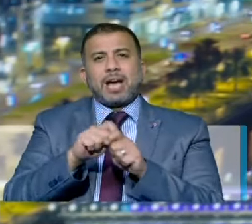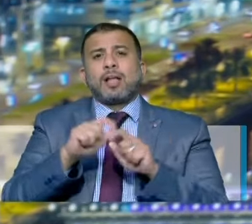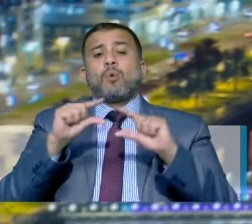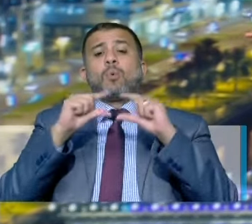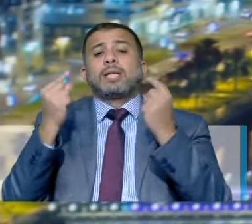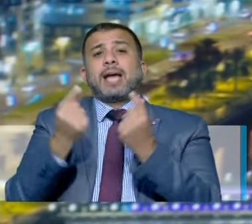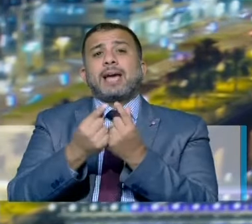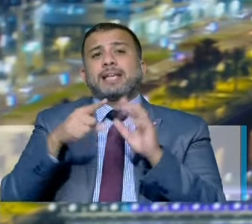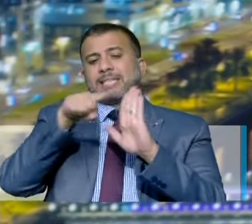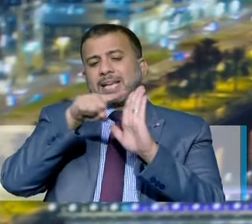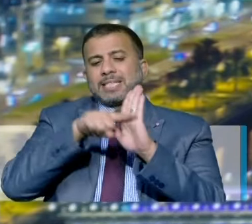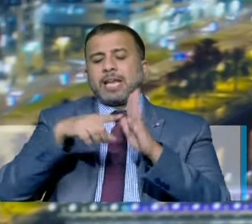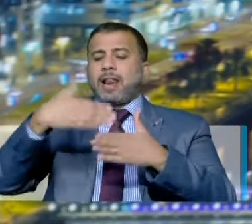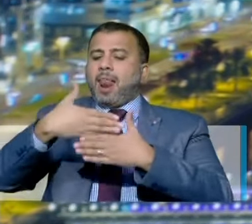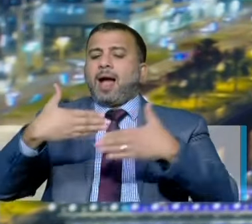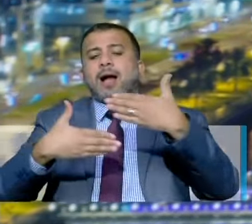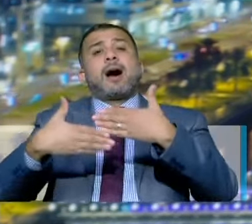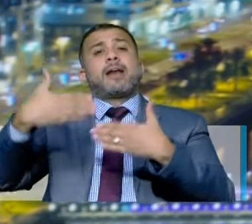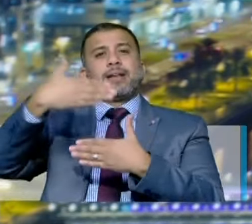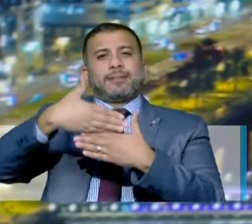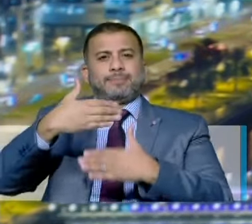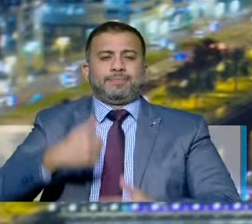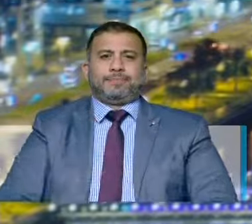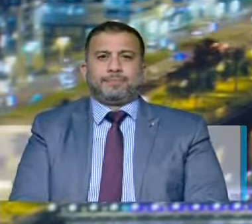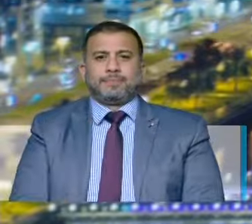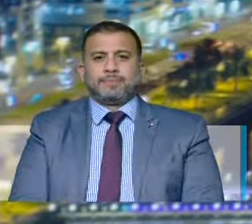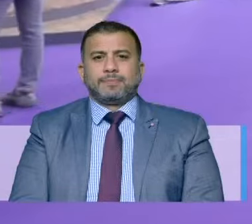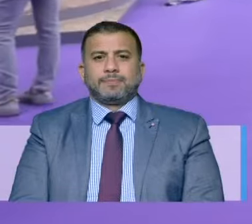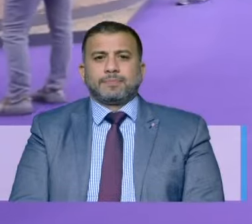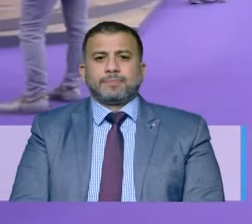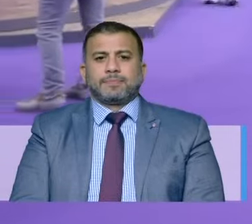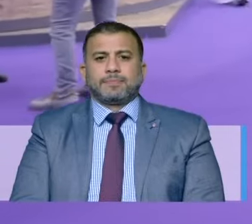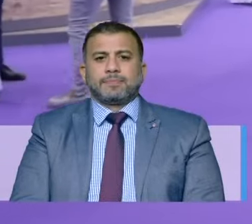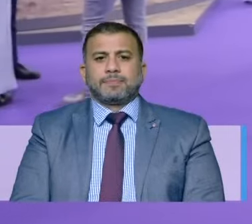والصناعة ودائرة التسجيل العقارية.